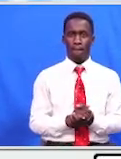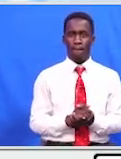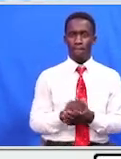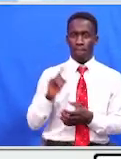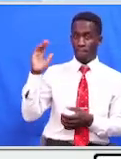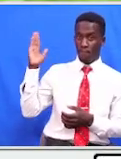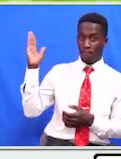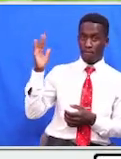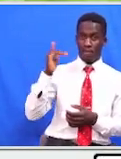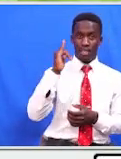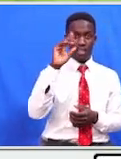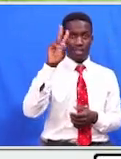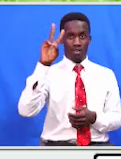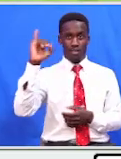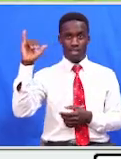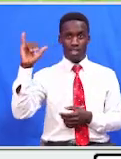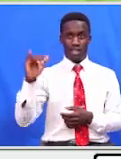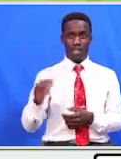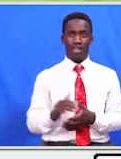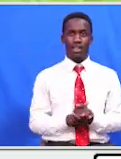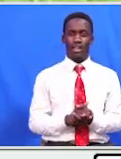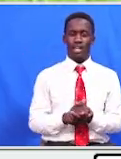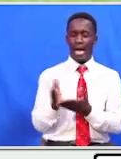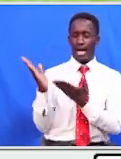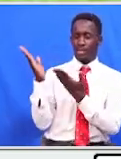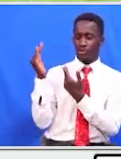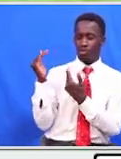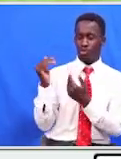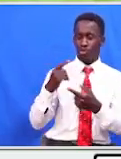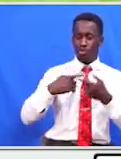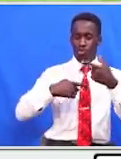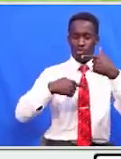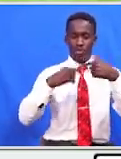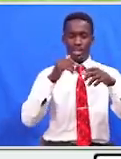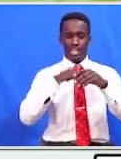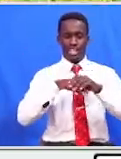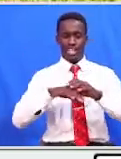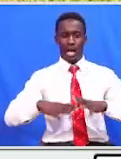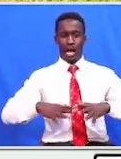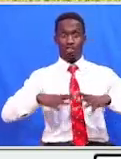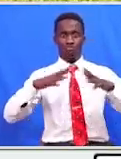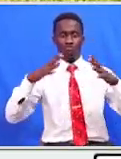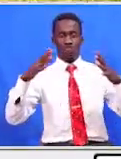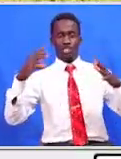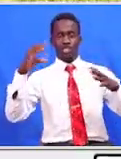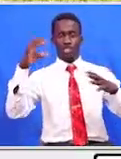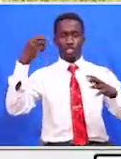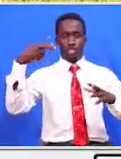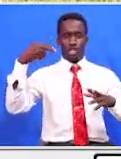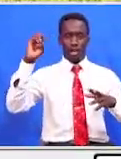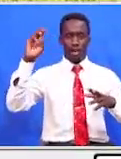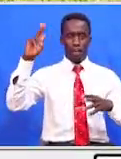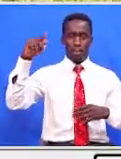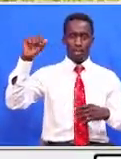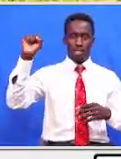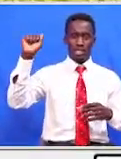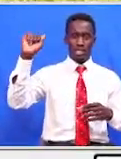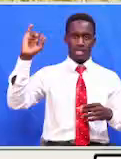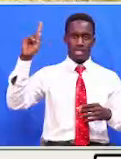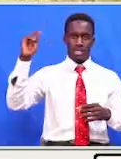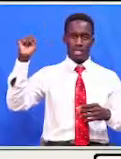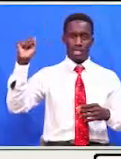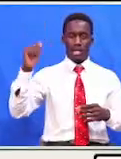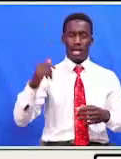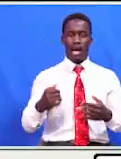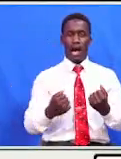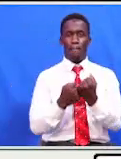Ivy Chepleting anamezea mate ushindi kwenye mbio za nyika za The Great Chepsaita zitakazofanyika tarehe 7 mwezi Desemba